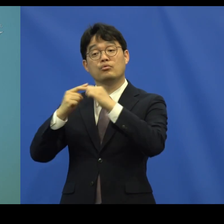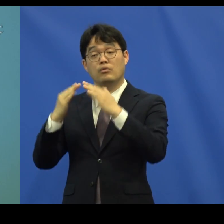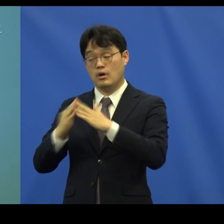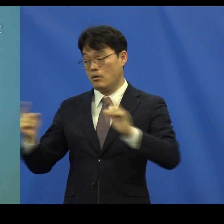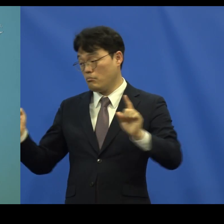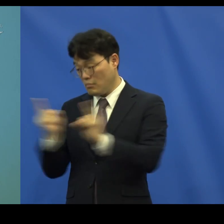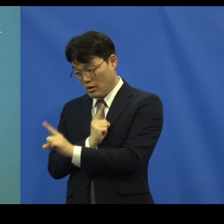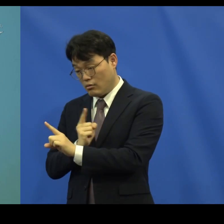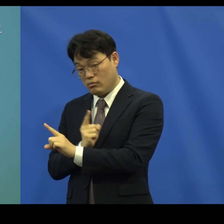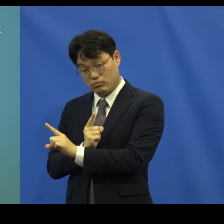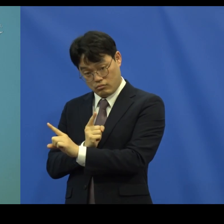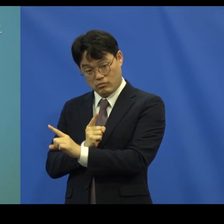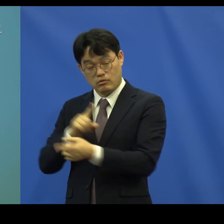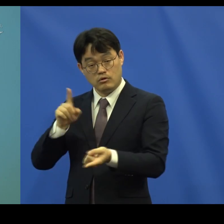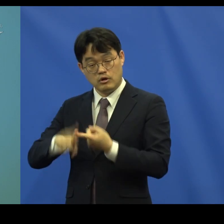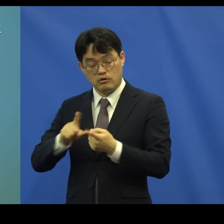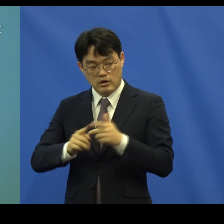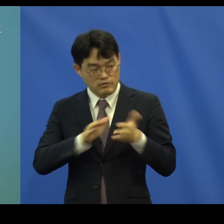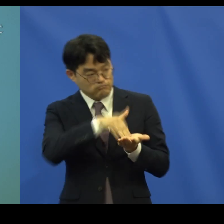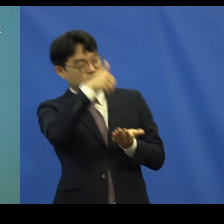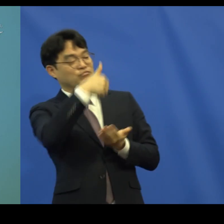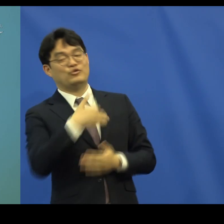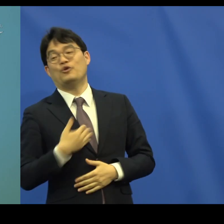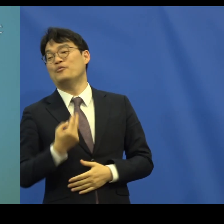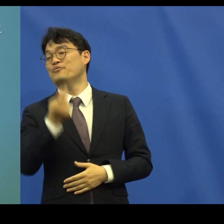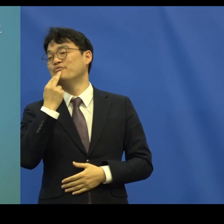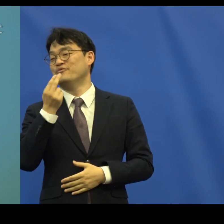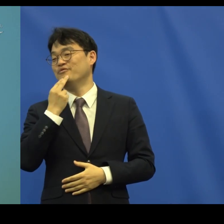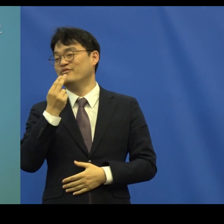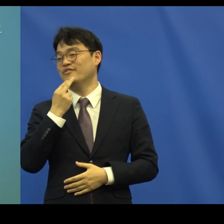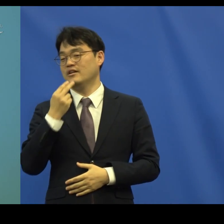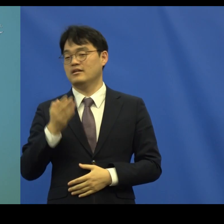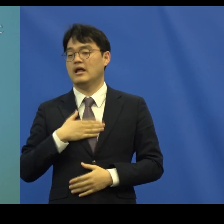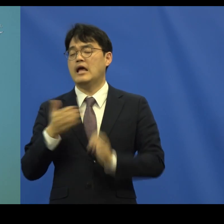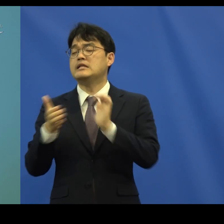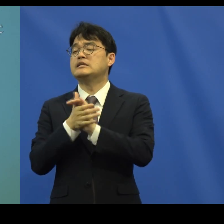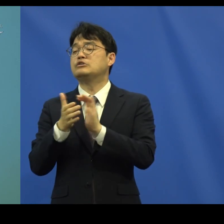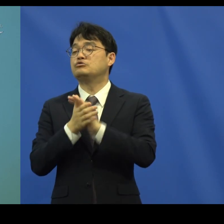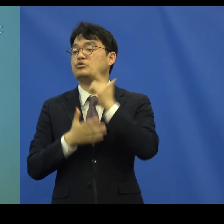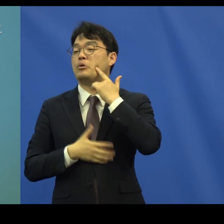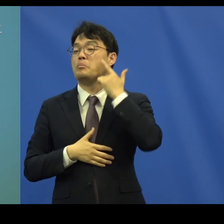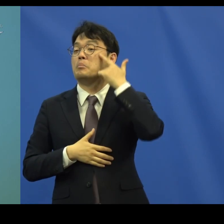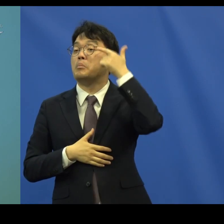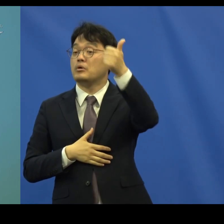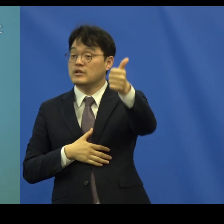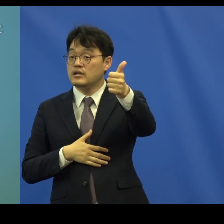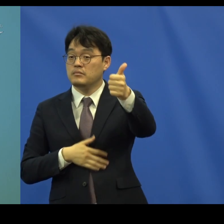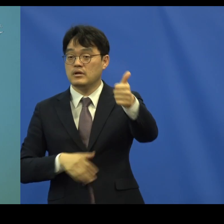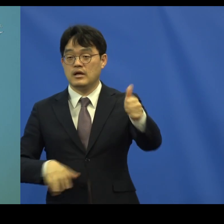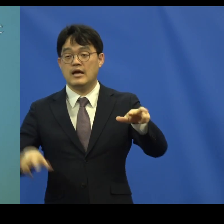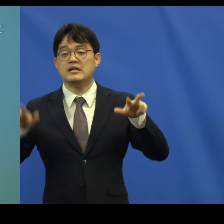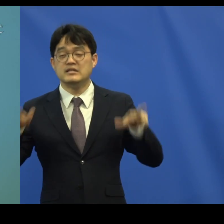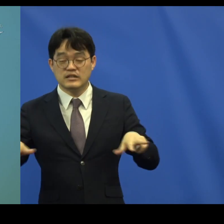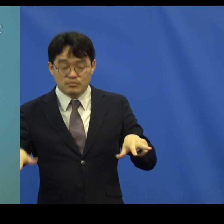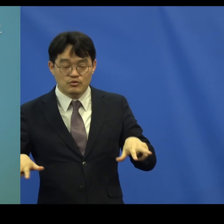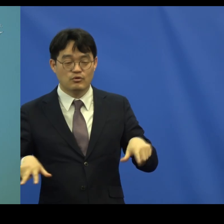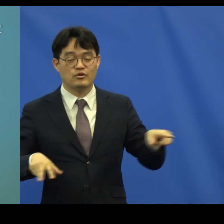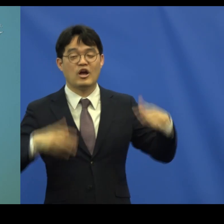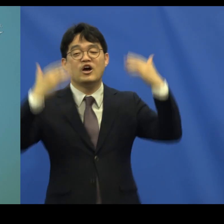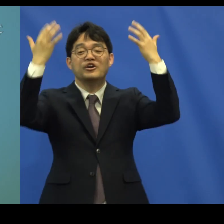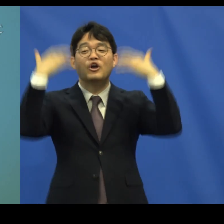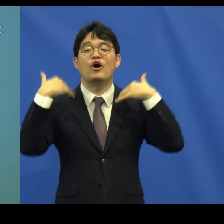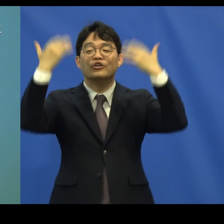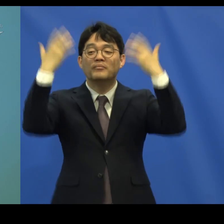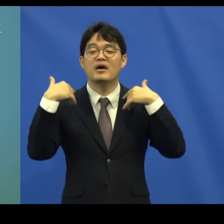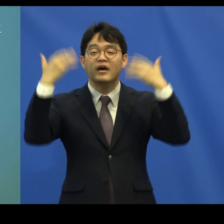다 가능한 거예요. 제 친구 어느 목사는 어느 교회 부임했는데 아직까지도 그런 가운을 입고 여름에 장갑을